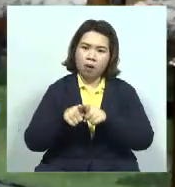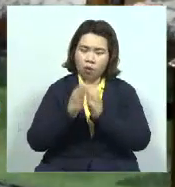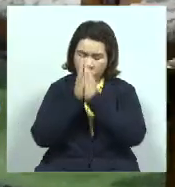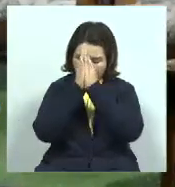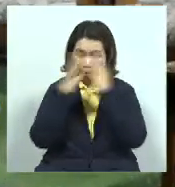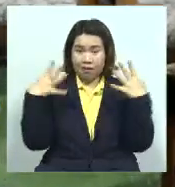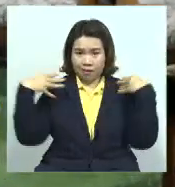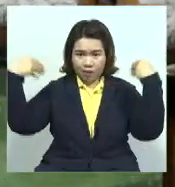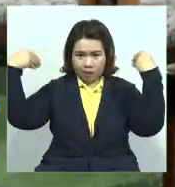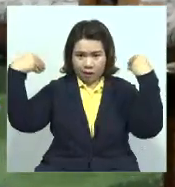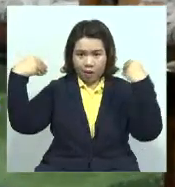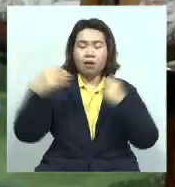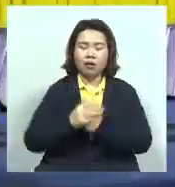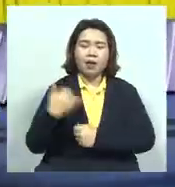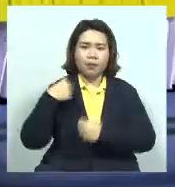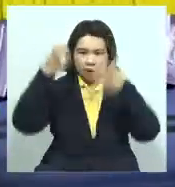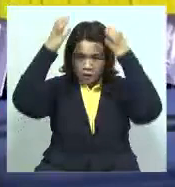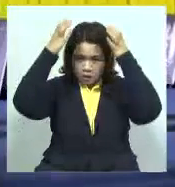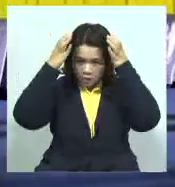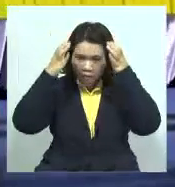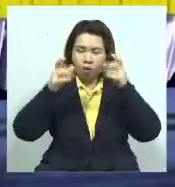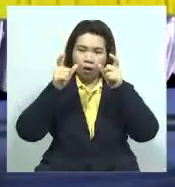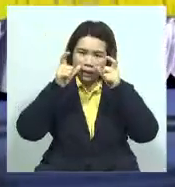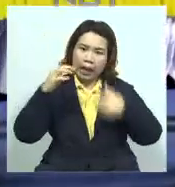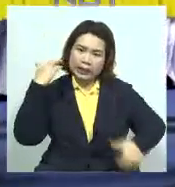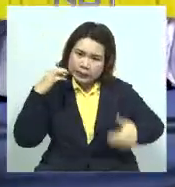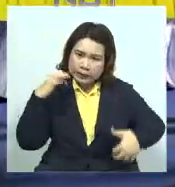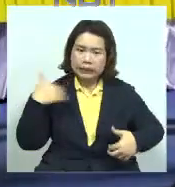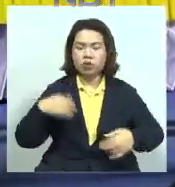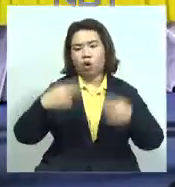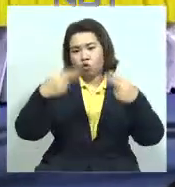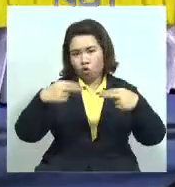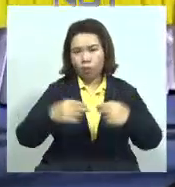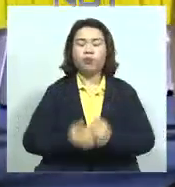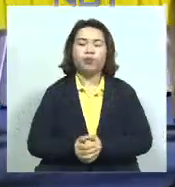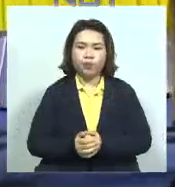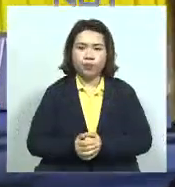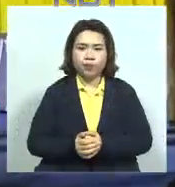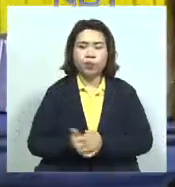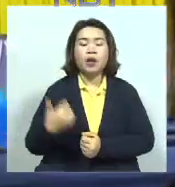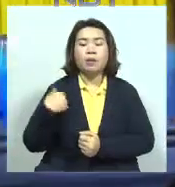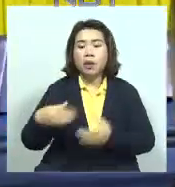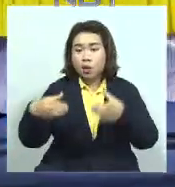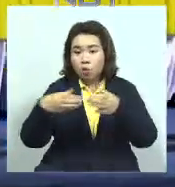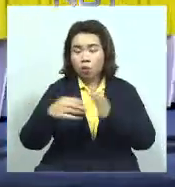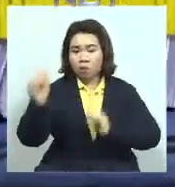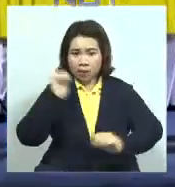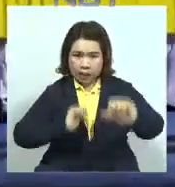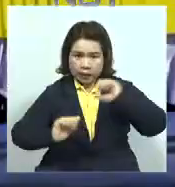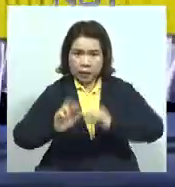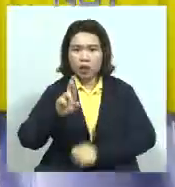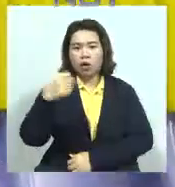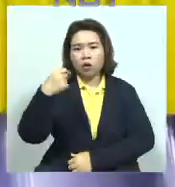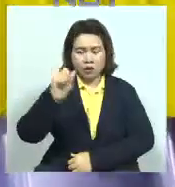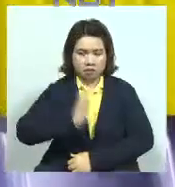วราชการแสดงโขนรามเกียรติ์ตอนพระรามยกรบการแสดงนาฏศิลป์ชุดรัชกาลที่10ทรงพระเจริญ